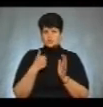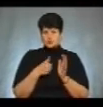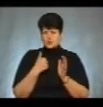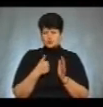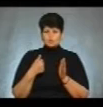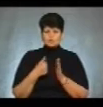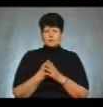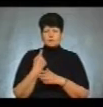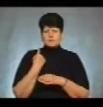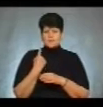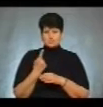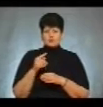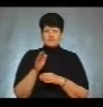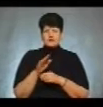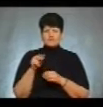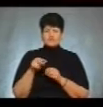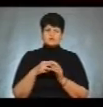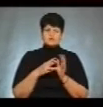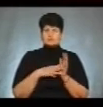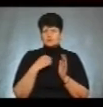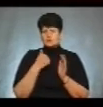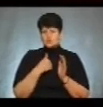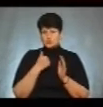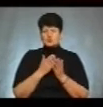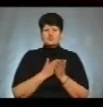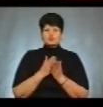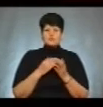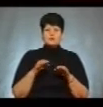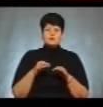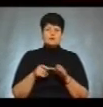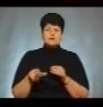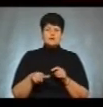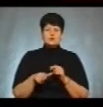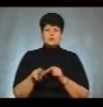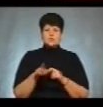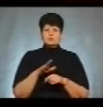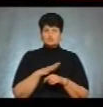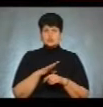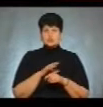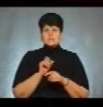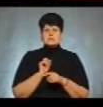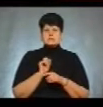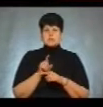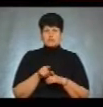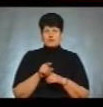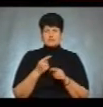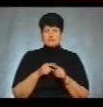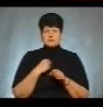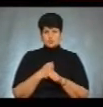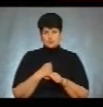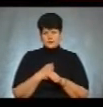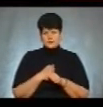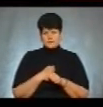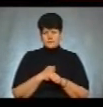До 1 вересня 2018 року служба автомобільних доріг була замовником даних робіт.